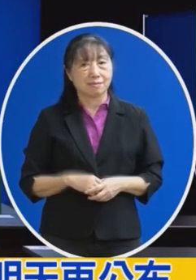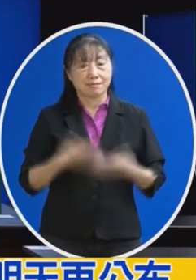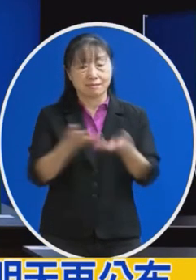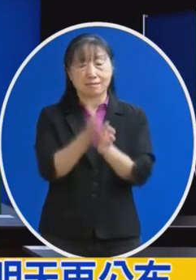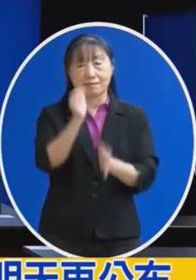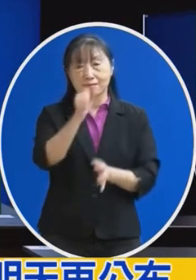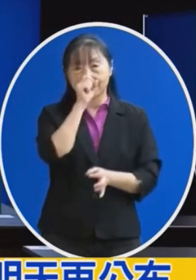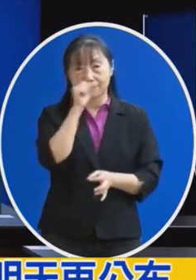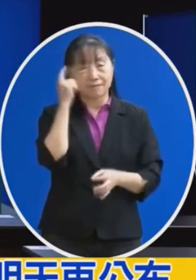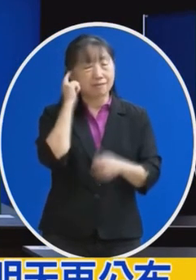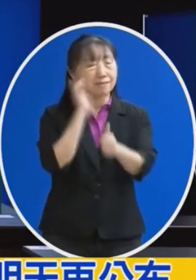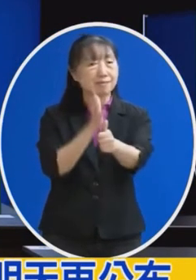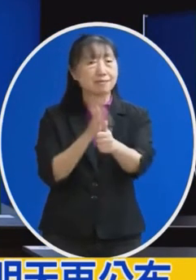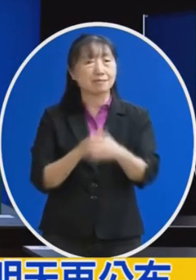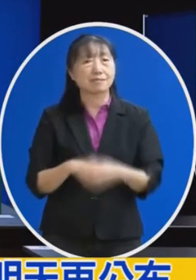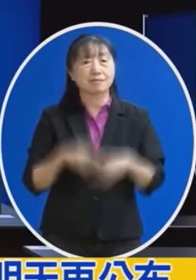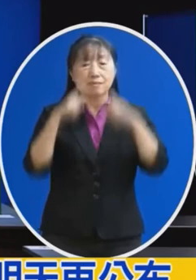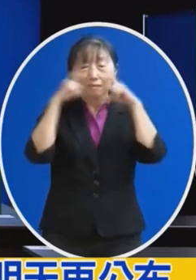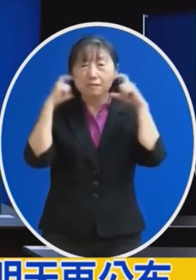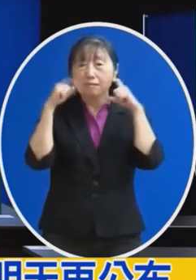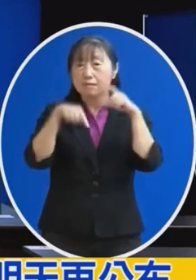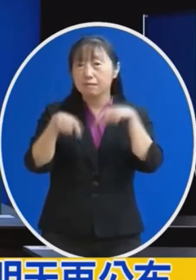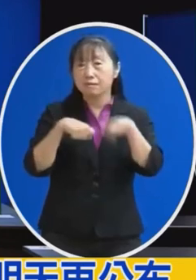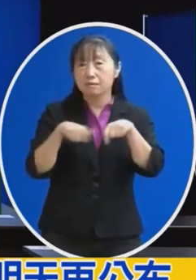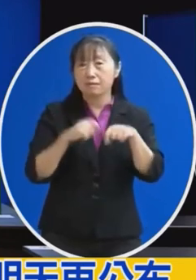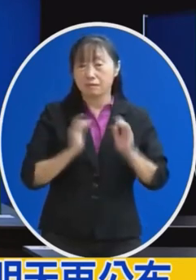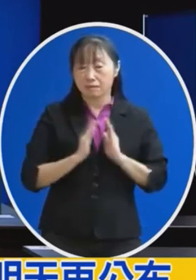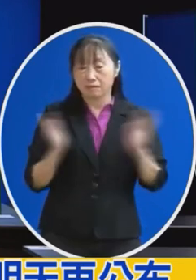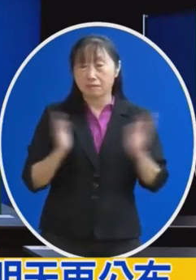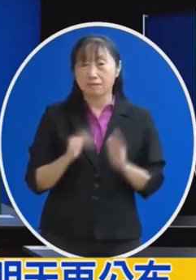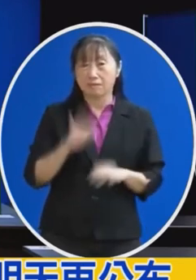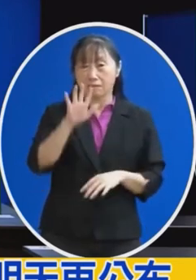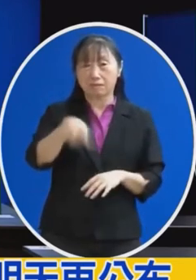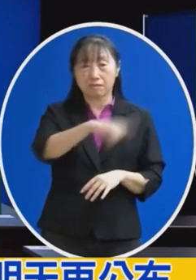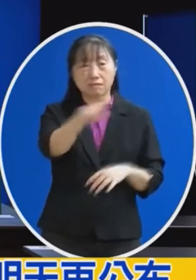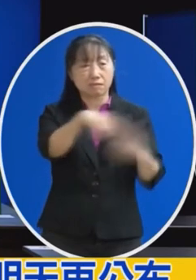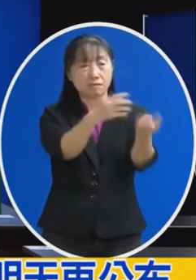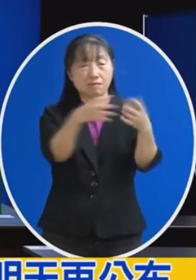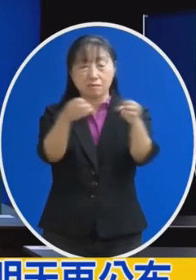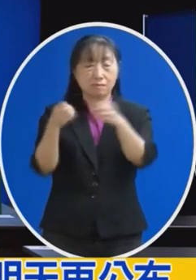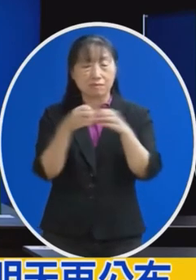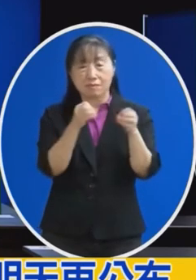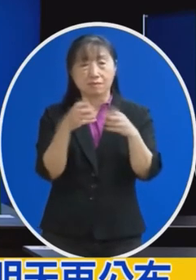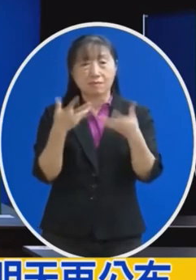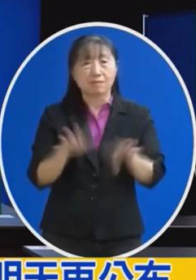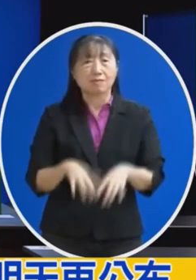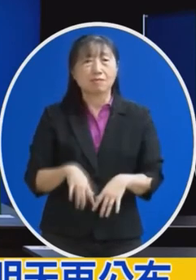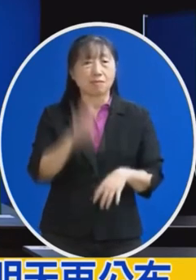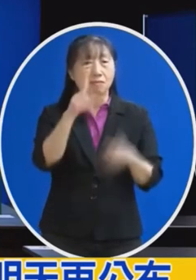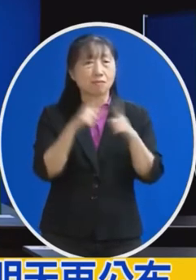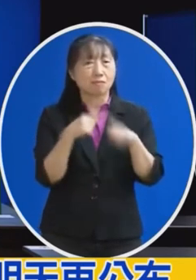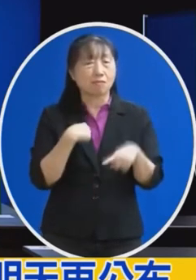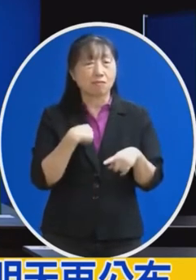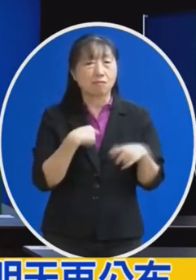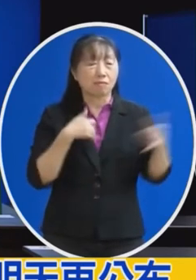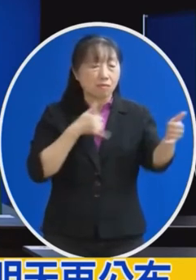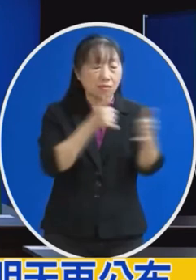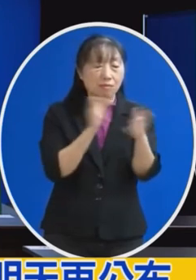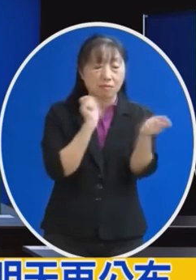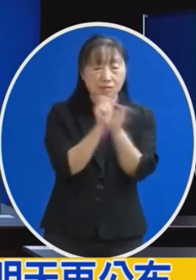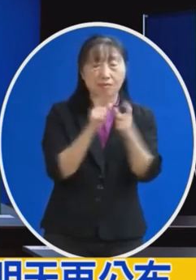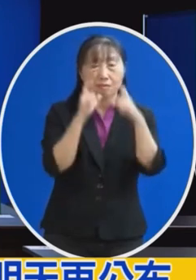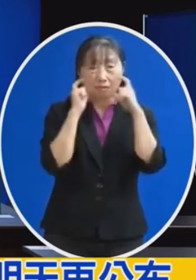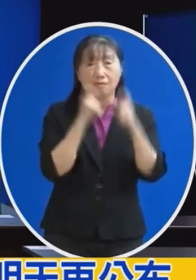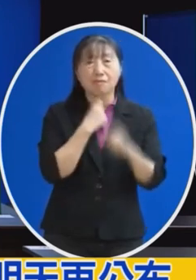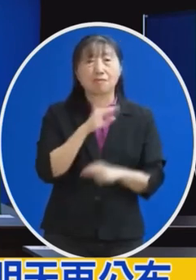部长好，想再请教一下，口罩政策的放宽有引起各界的讨论声浪了。有人认为说长时间近距离接触还是要戴，